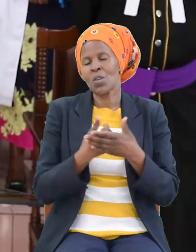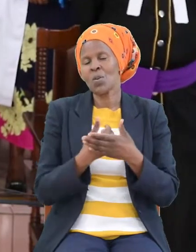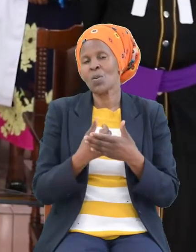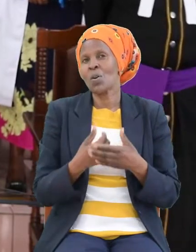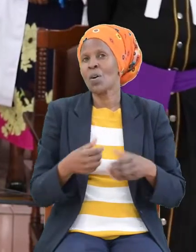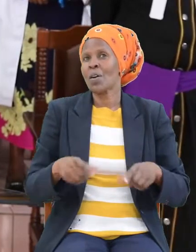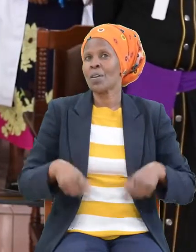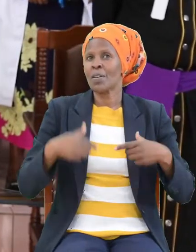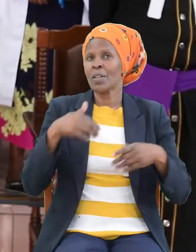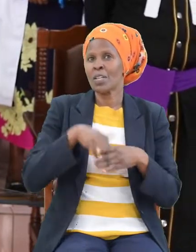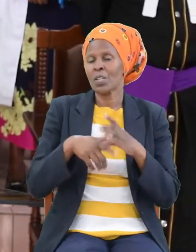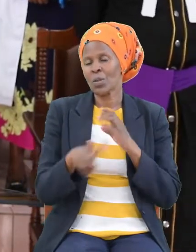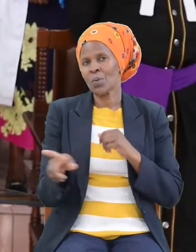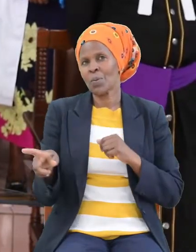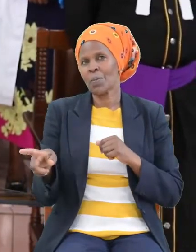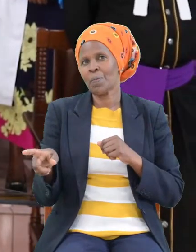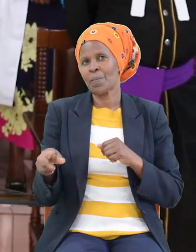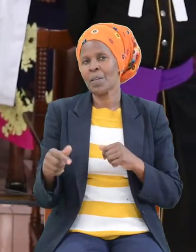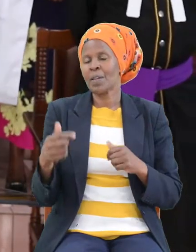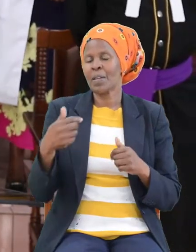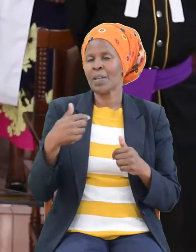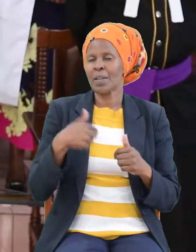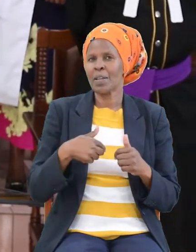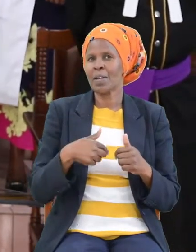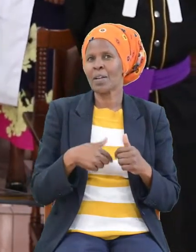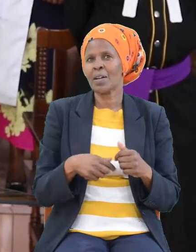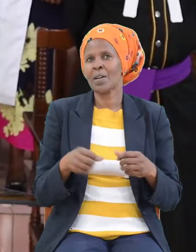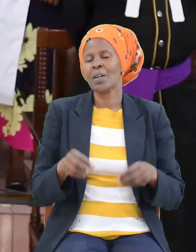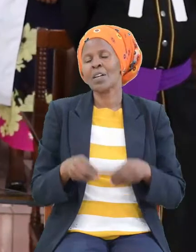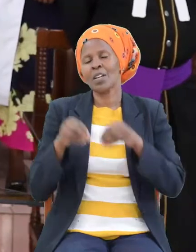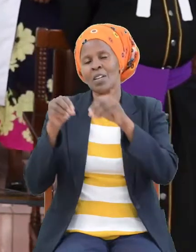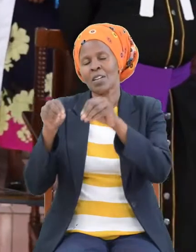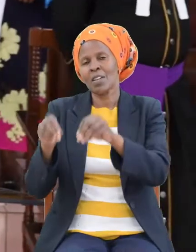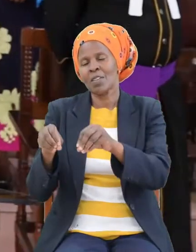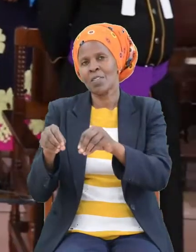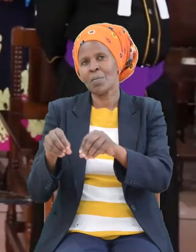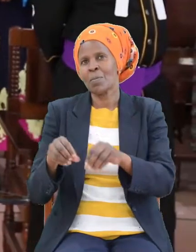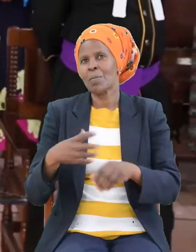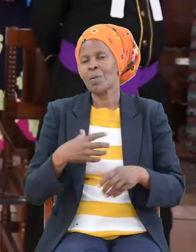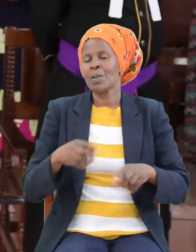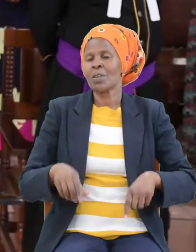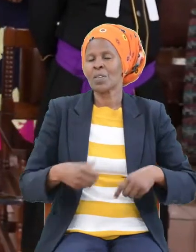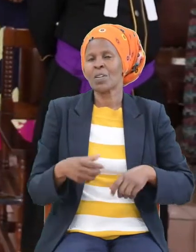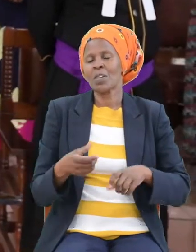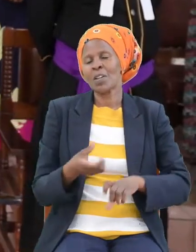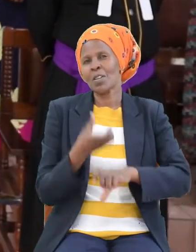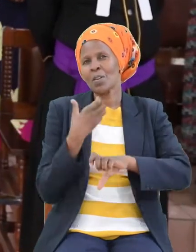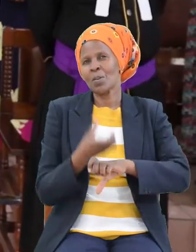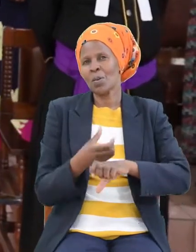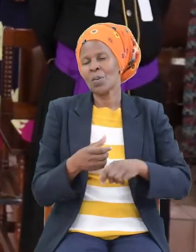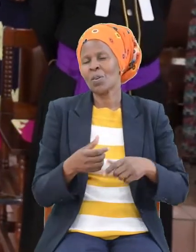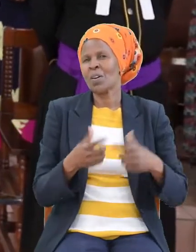ndani yenu. Nami nitatoa moyo wa jiwe